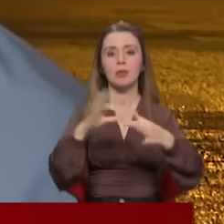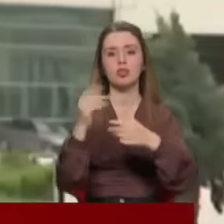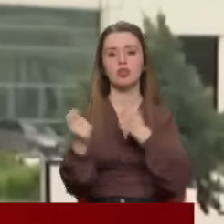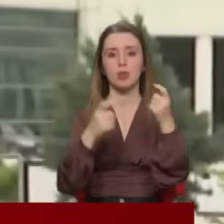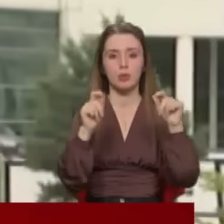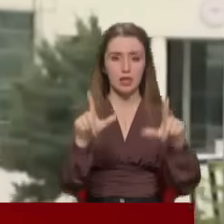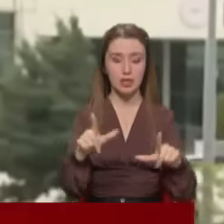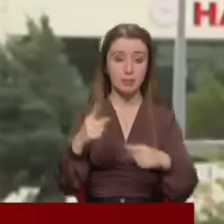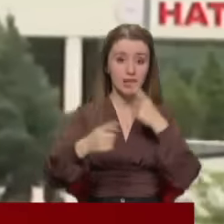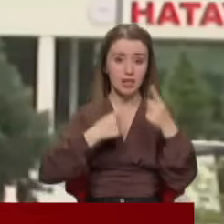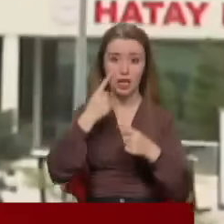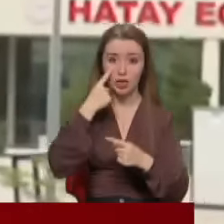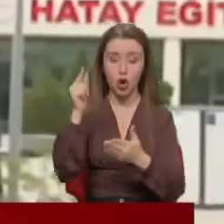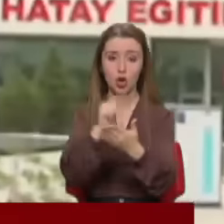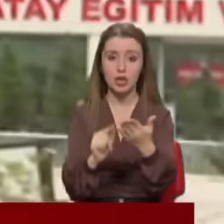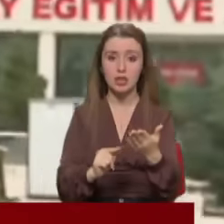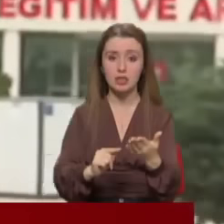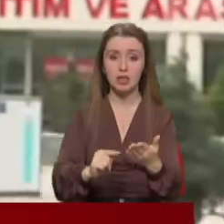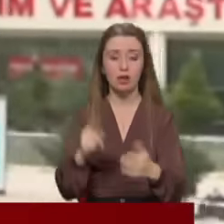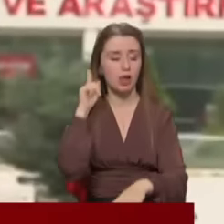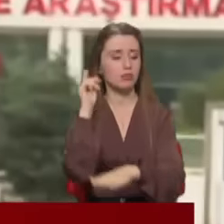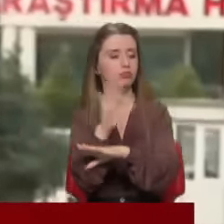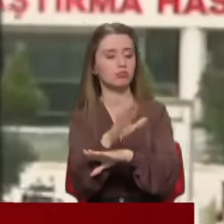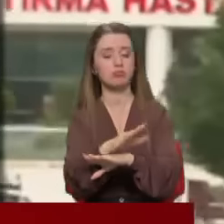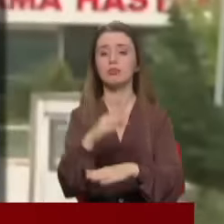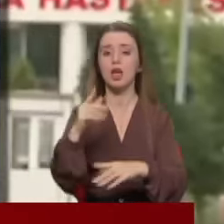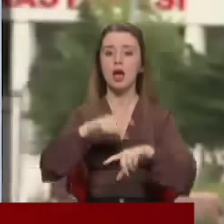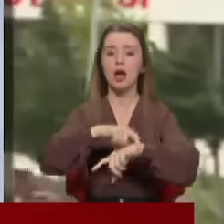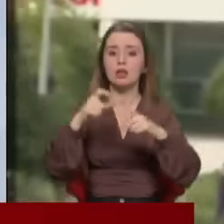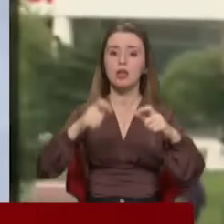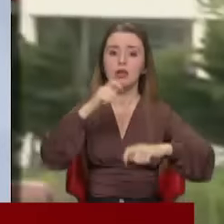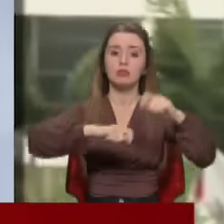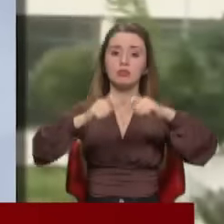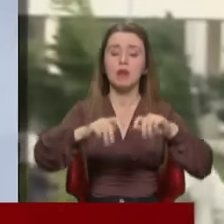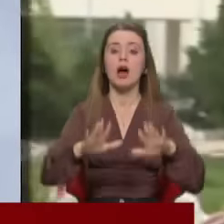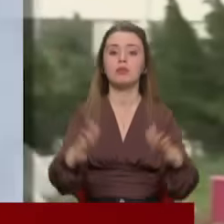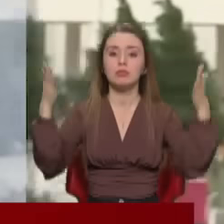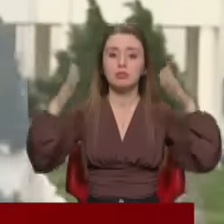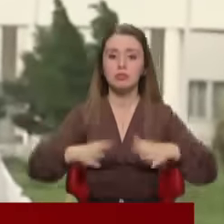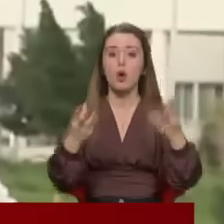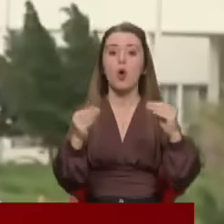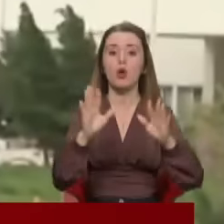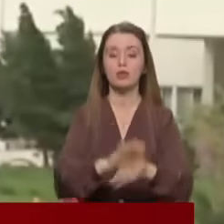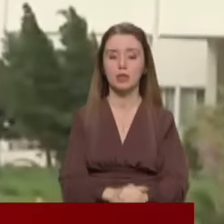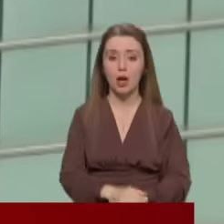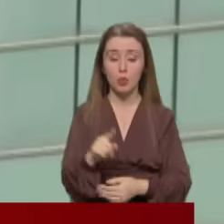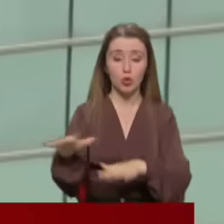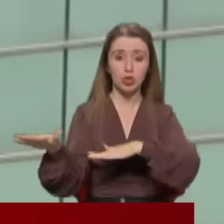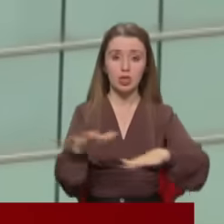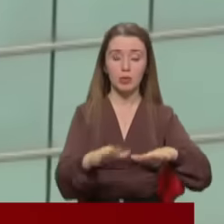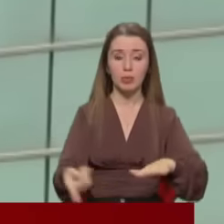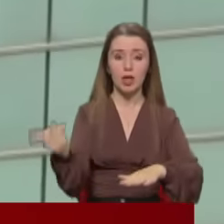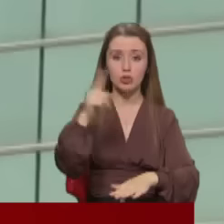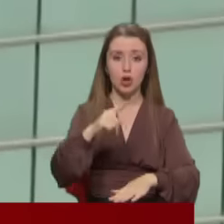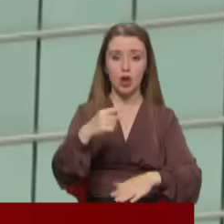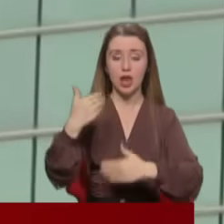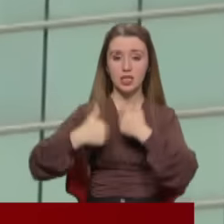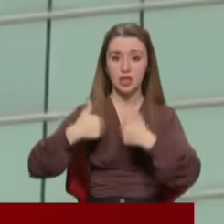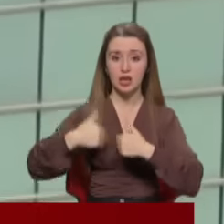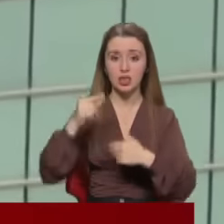diye. İddiaya göre o yazı dikkate alınmadı. Hastane ne güçlendirildi ne de yenilendi. Büyük felaketin ardından yaralanıp